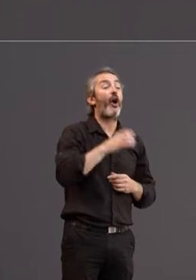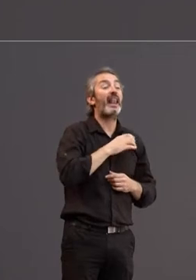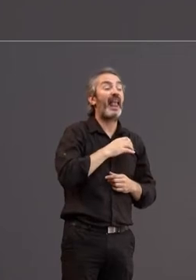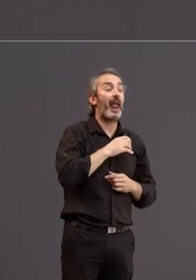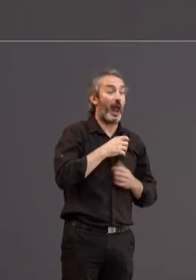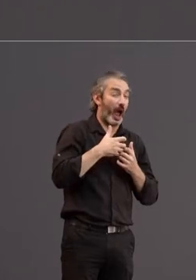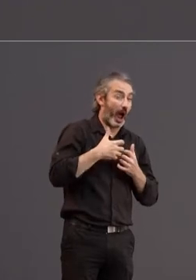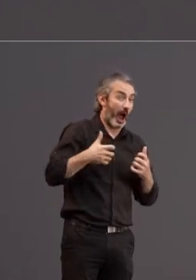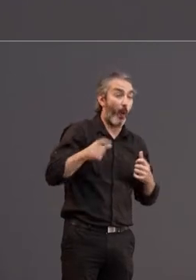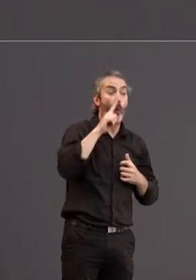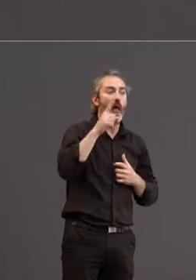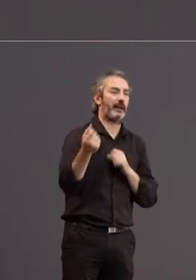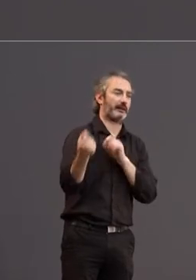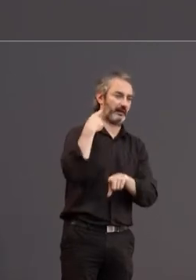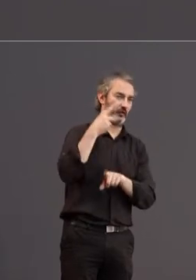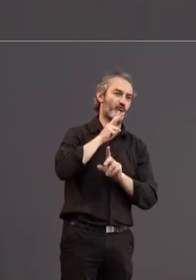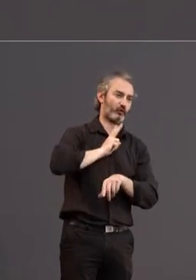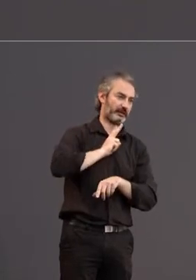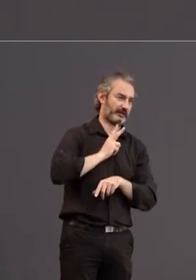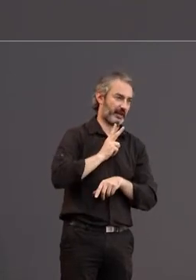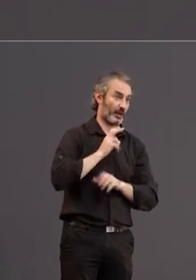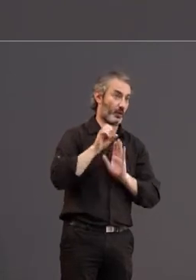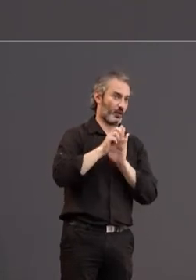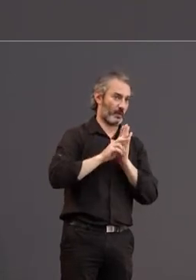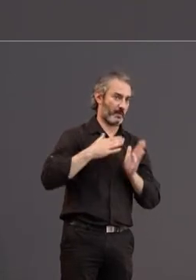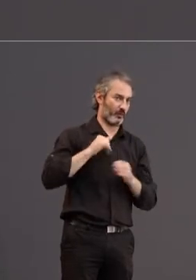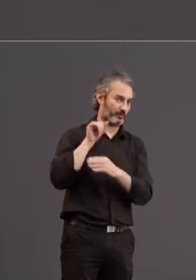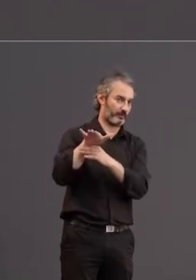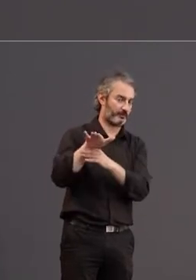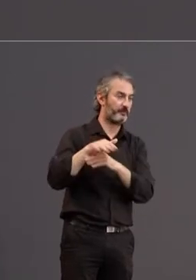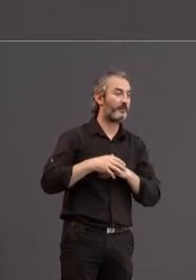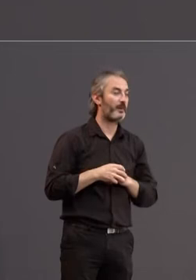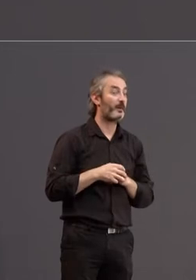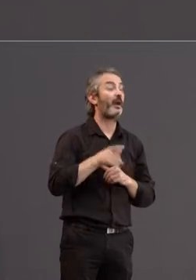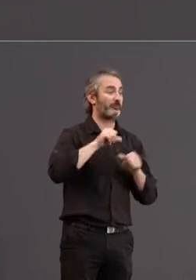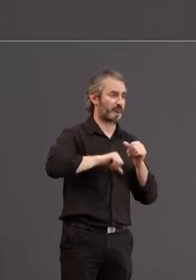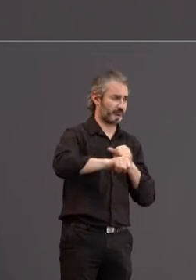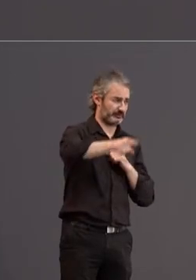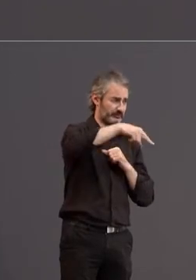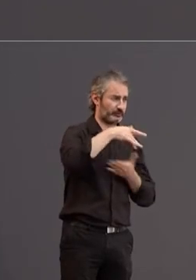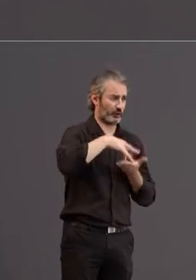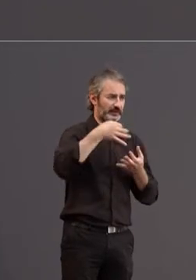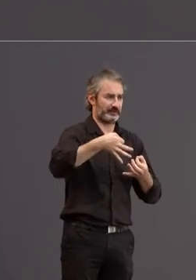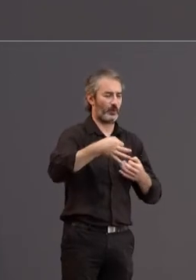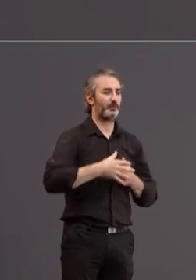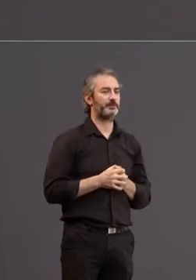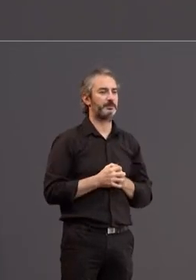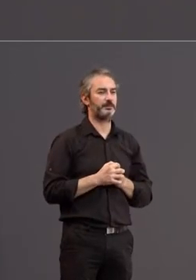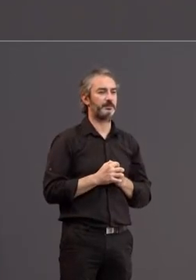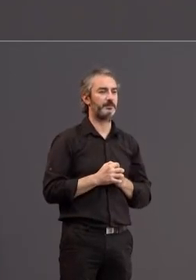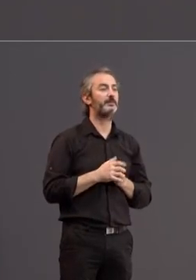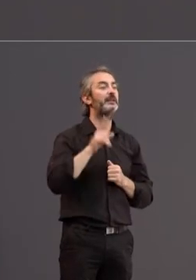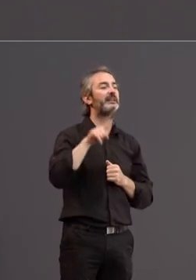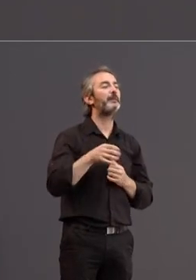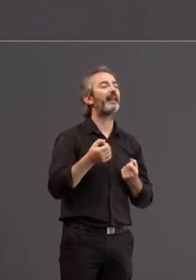trigar, diguem, un any, no? A contestar el meu correu. Això veureu que us passarà molt, també. També